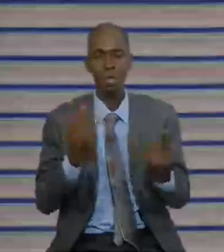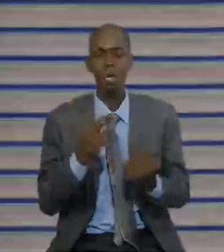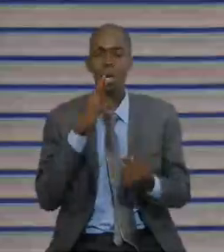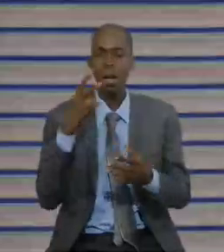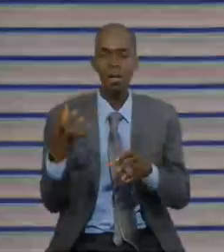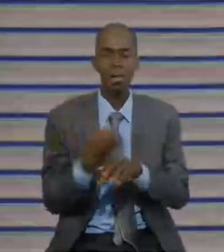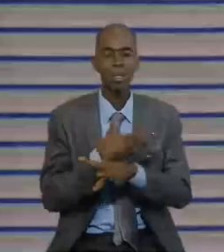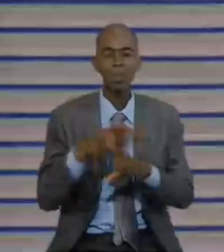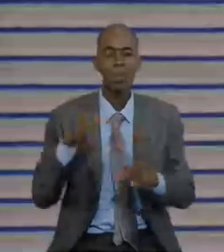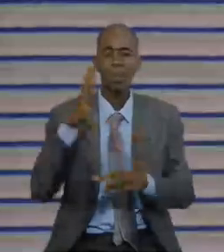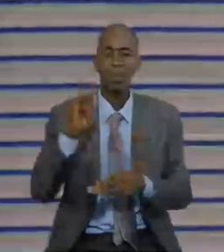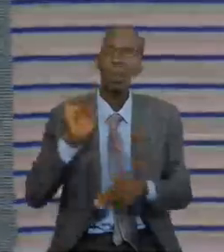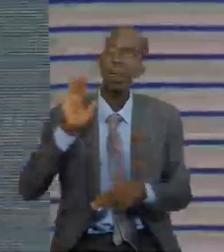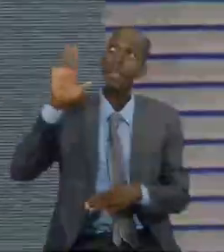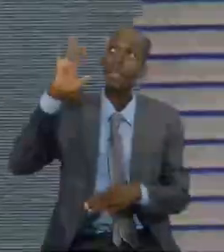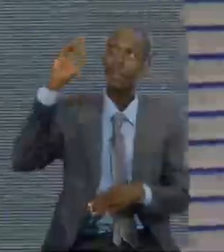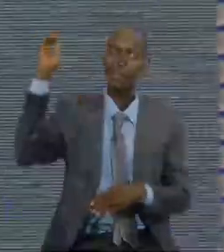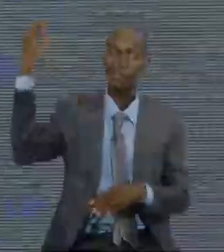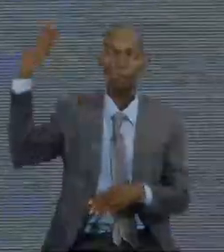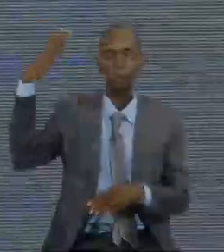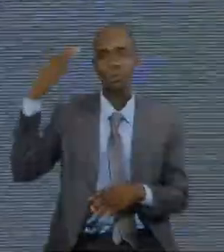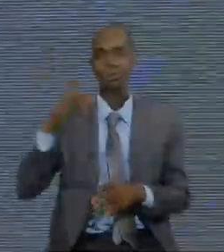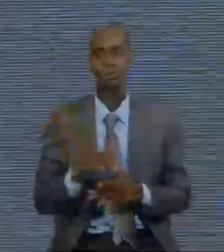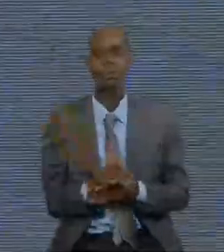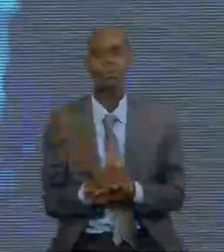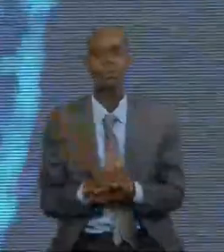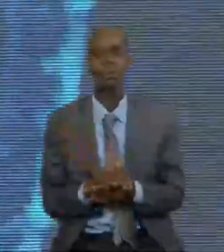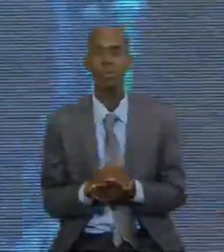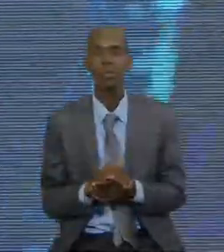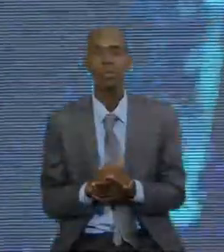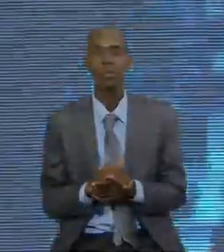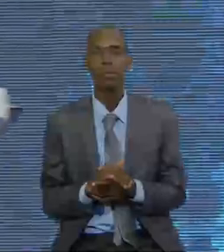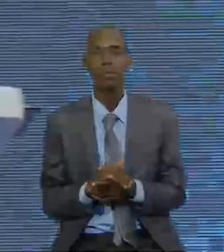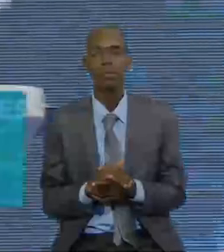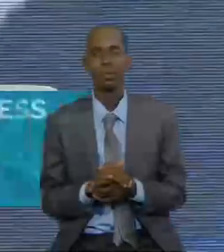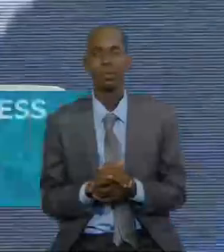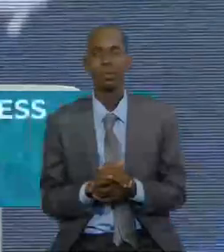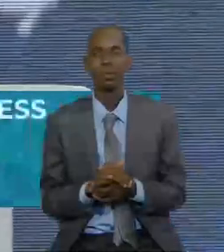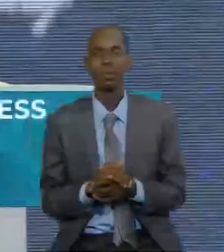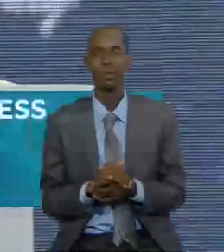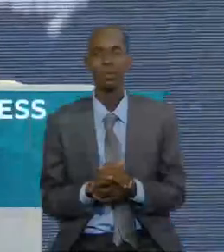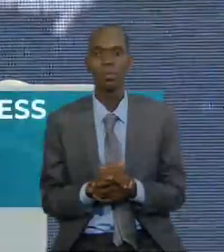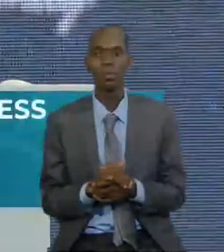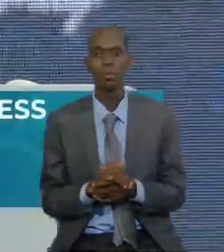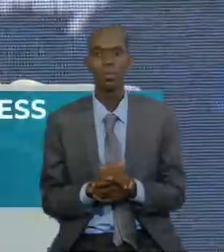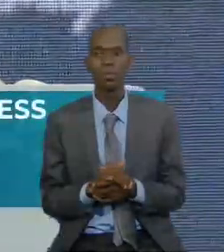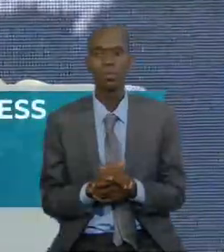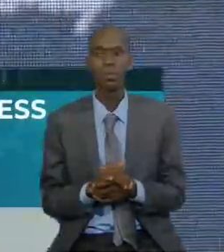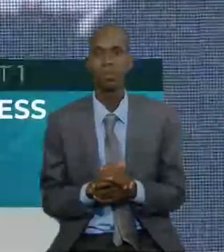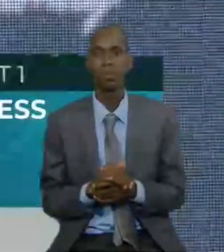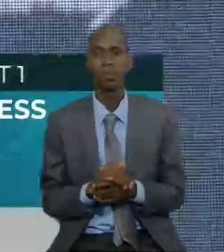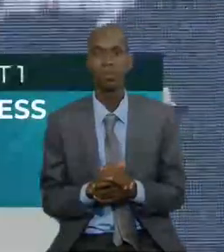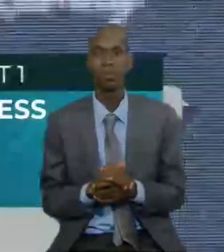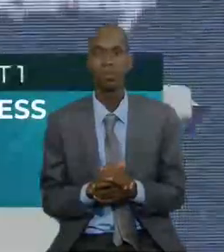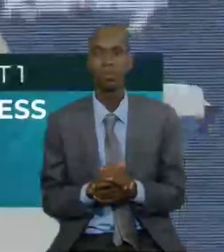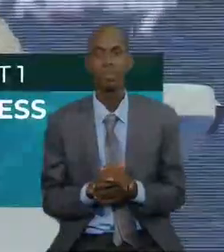nous sommes maintenant justifiés et États-Unis vers le juste Dieu qui nous sourit parce que nous sommes justifiés par Sa